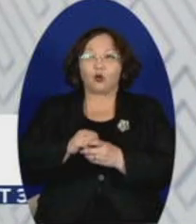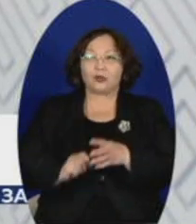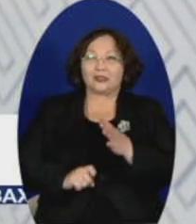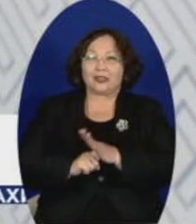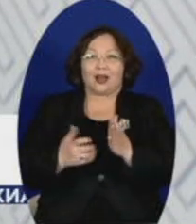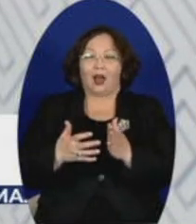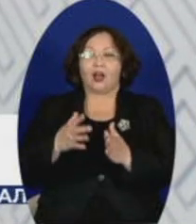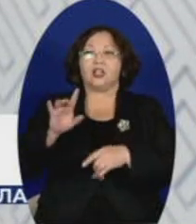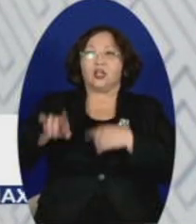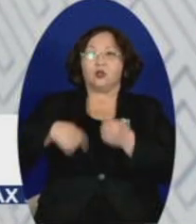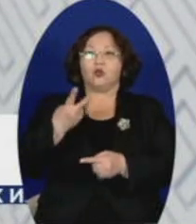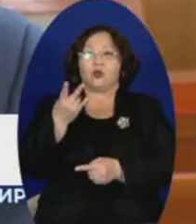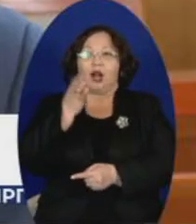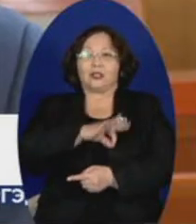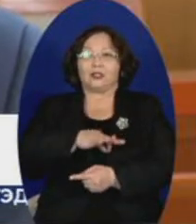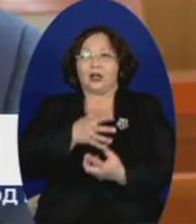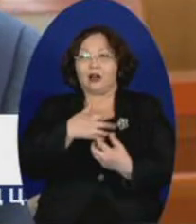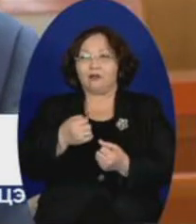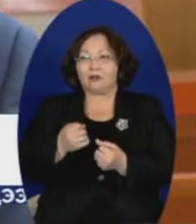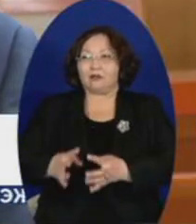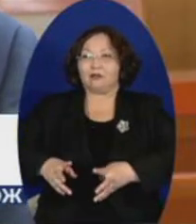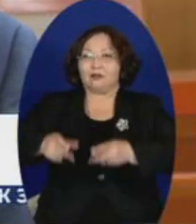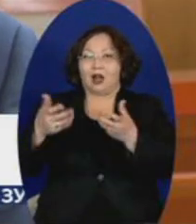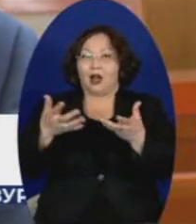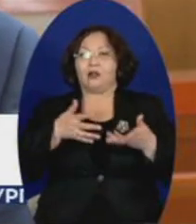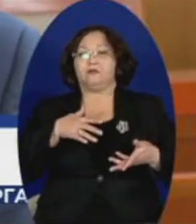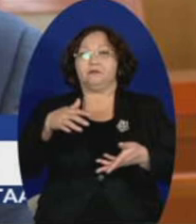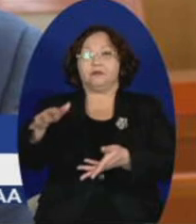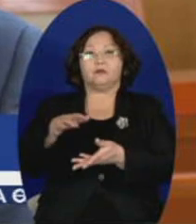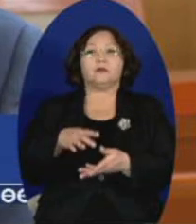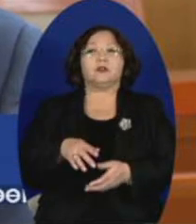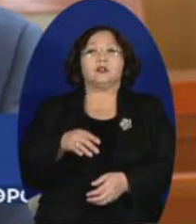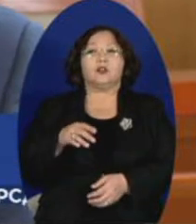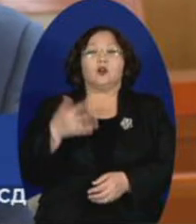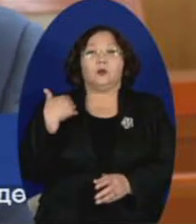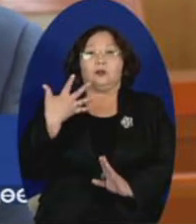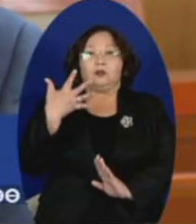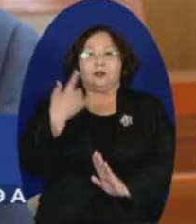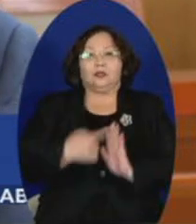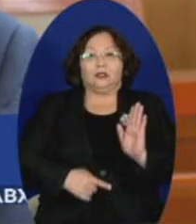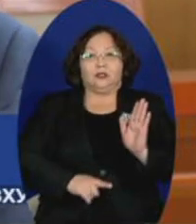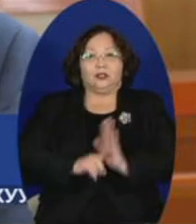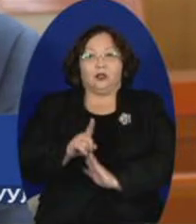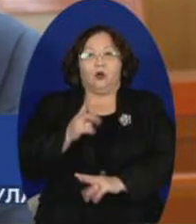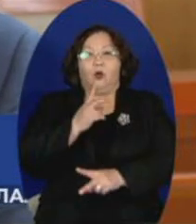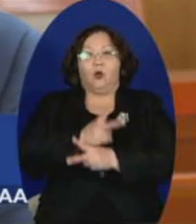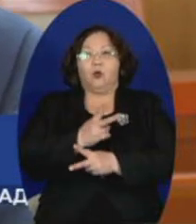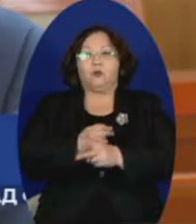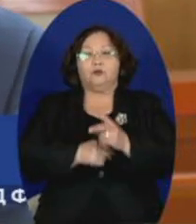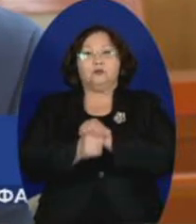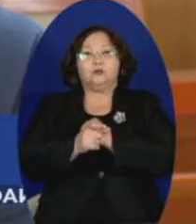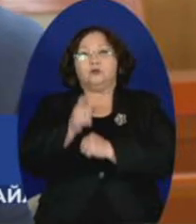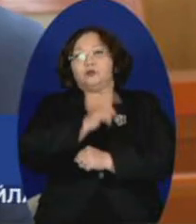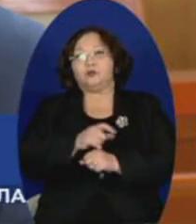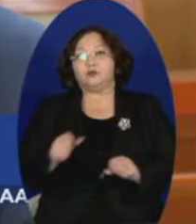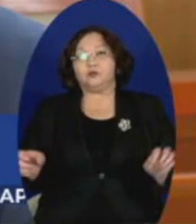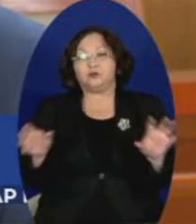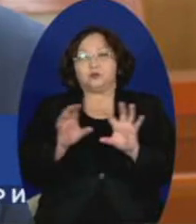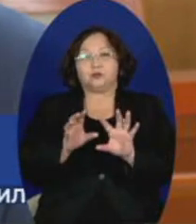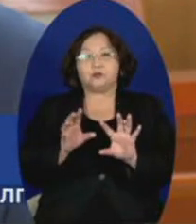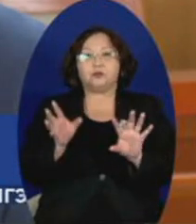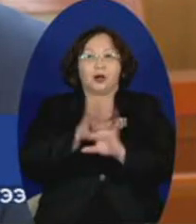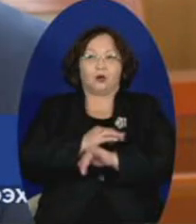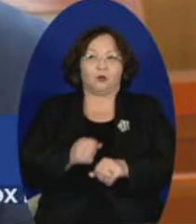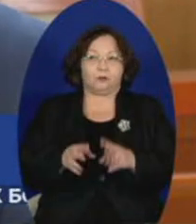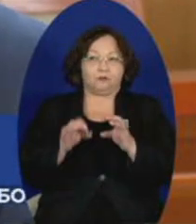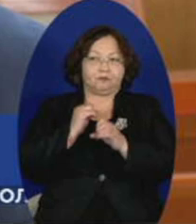байршуулах ийм шаардлага. Байгаль орчин ажилчлалын бол өнгөрсөн 5 дугаар сараас хулаад хуульчдын багийг байгуулж байгаль орчны багц